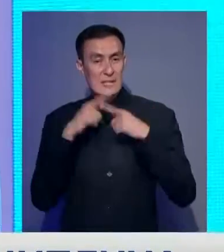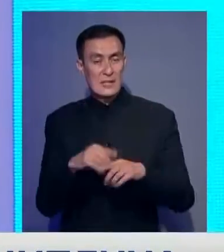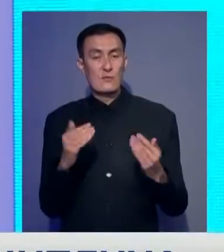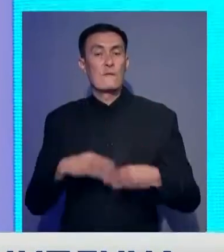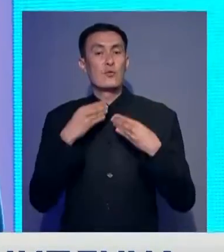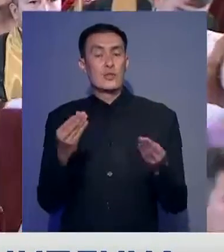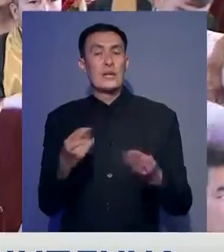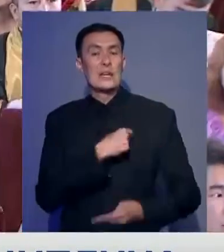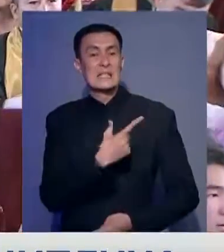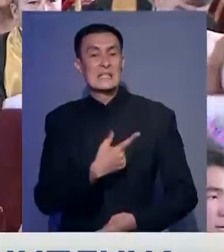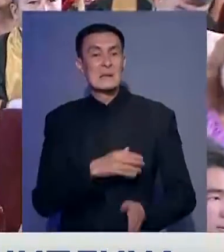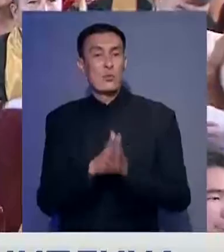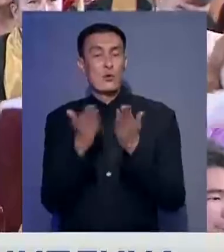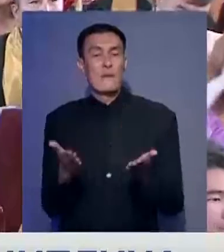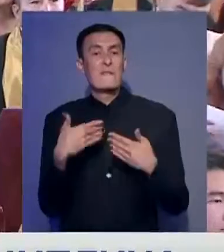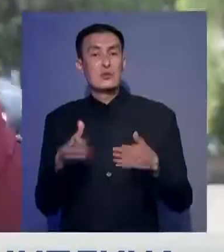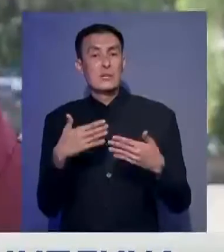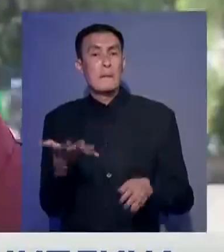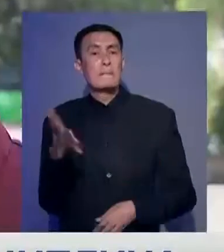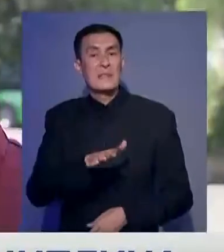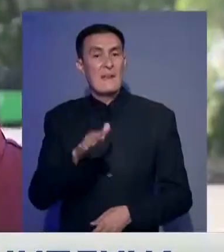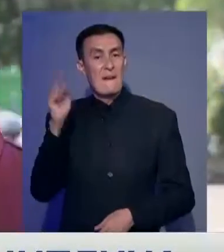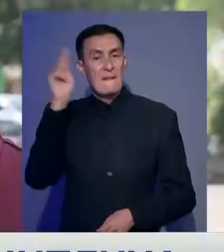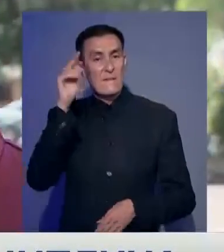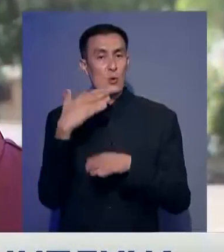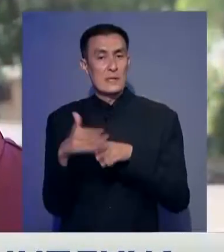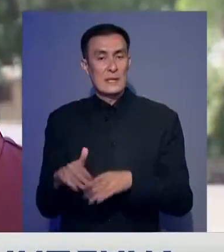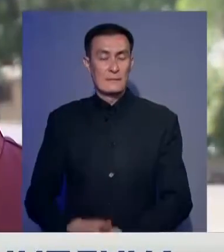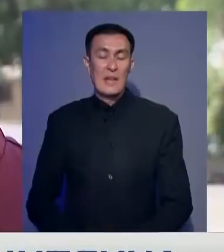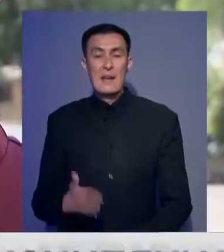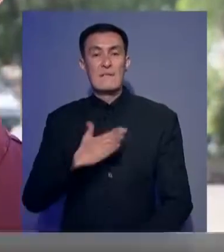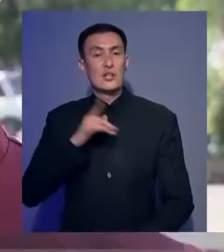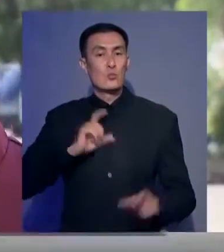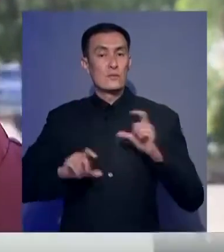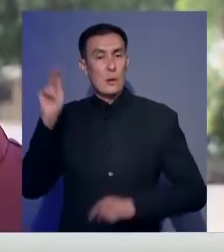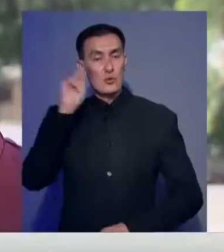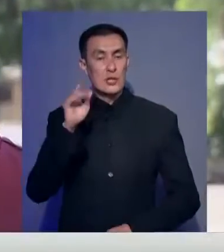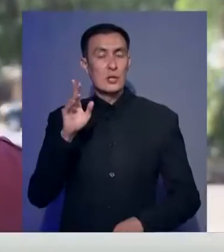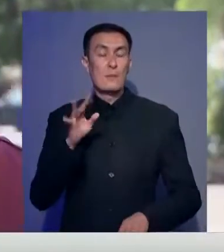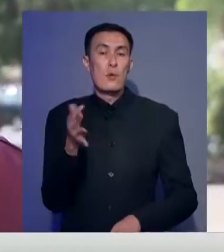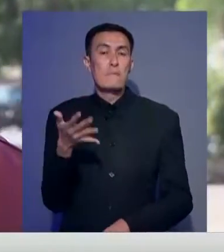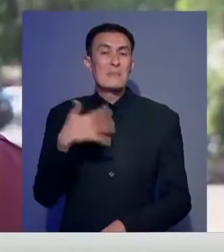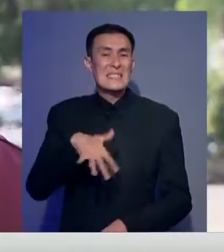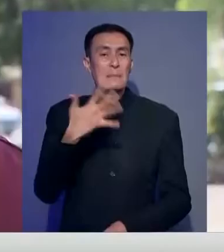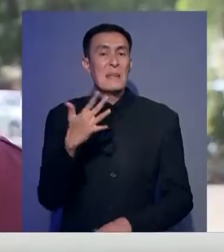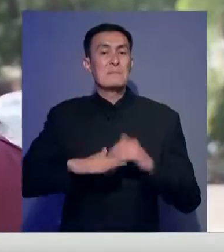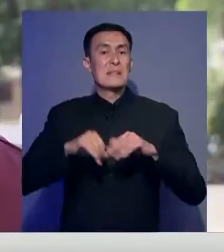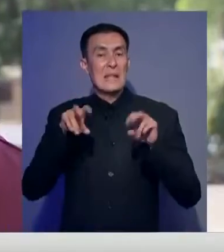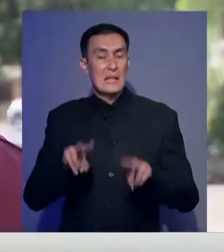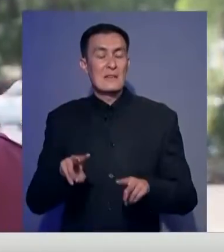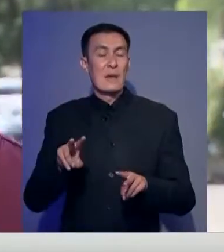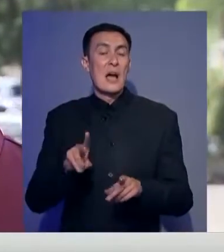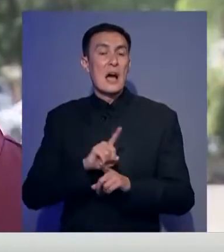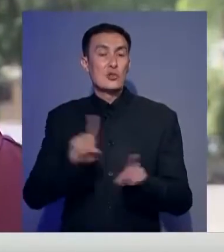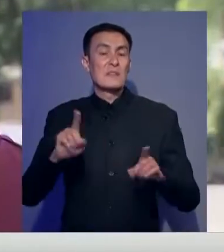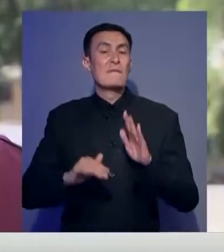вручили дипломы выпускникам 5 факультетов. В нашем университете обучаются студенты по 55 специальностям, в